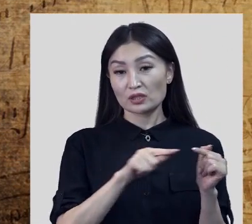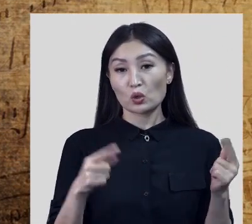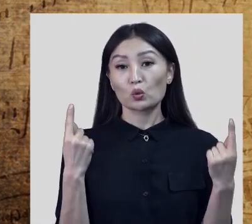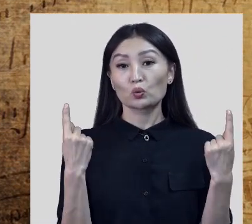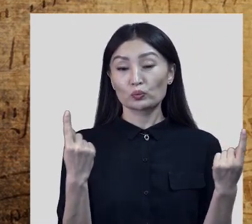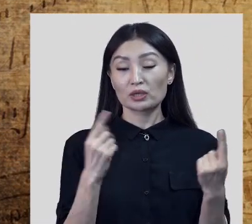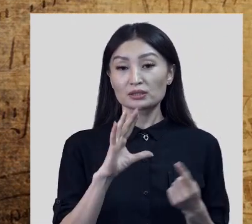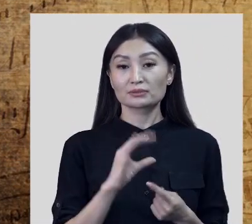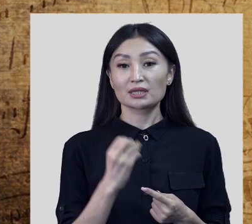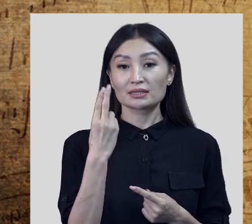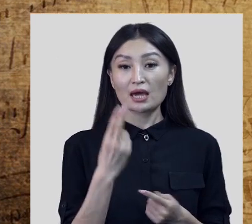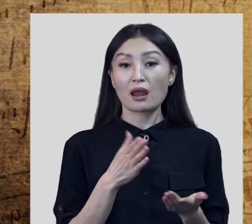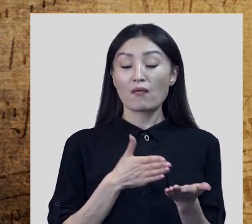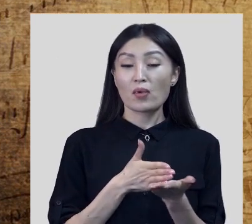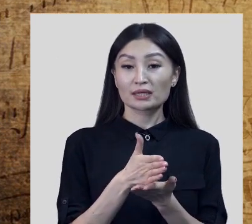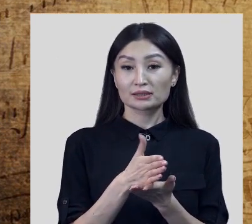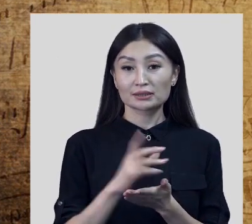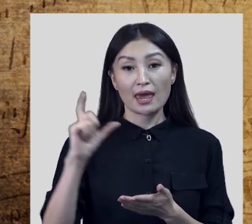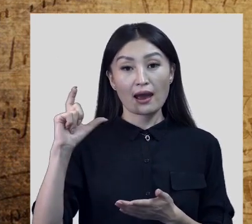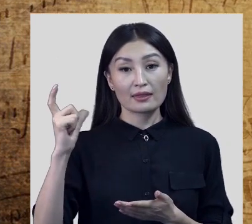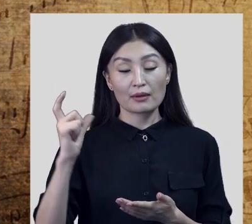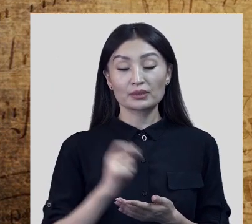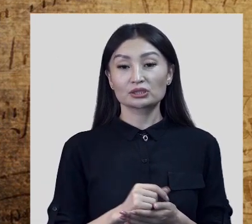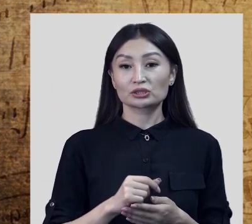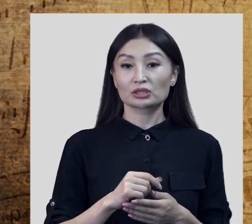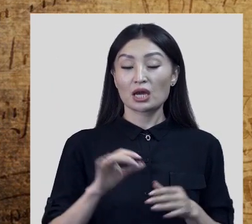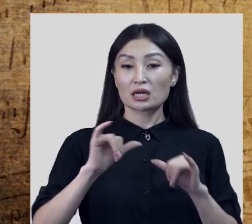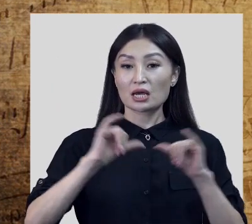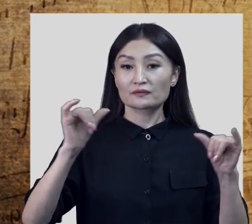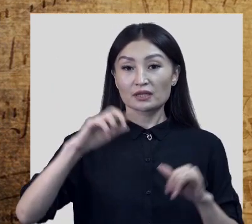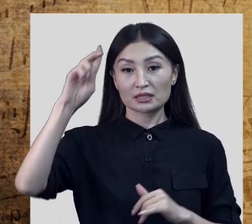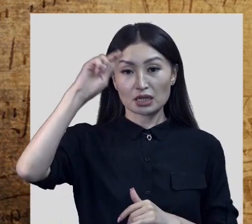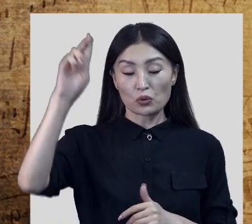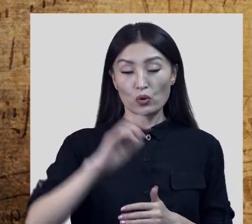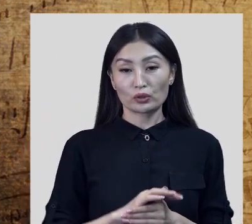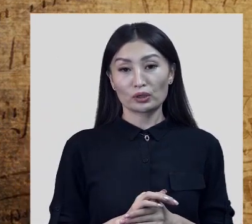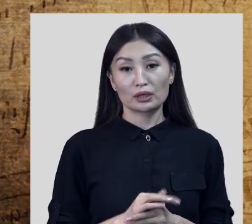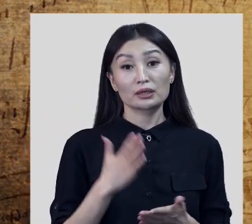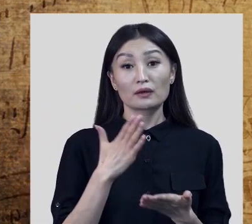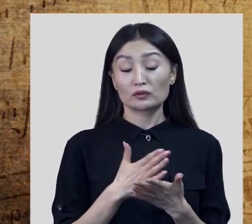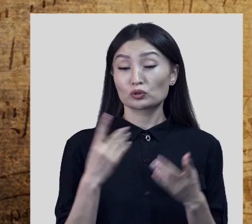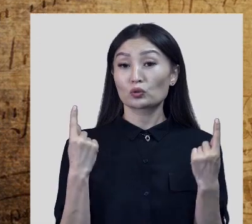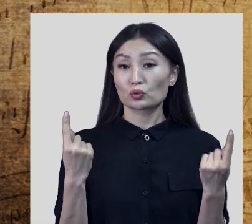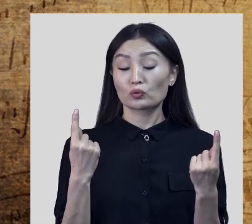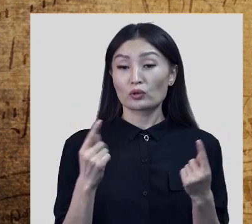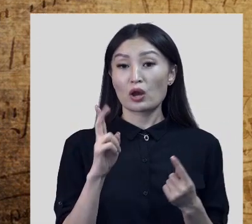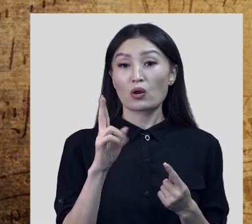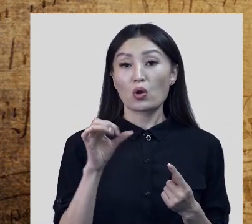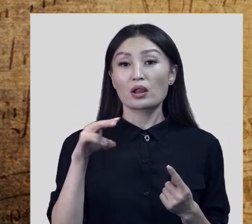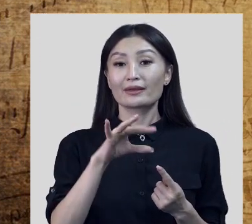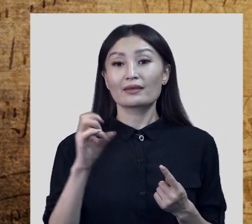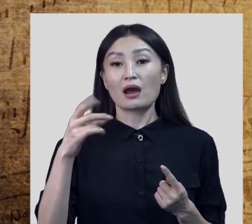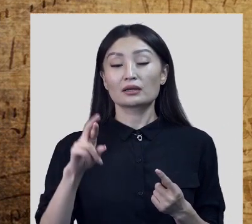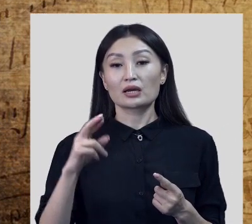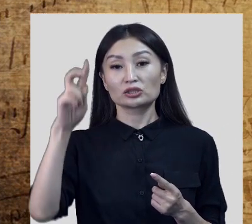крупнейшей социально-политической экономически развитой страной являлась крупной колониальной державы